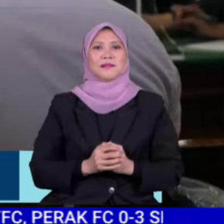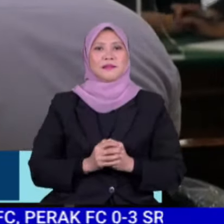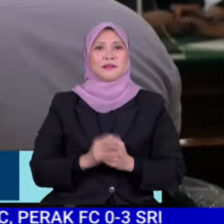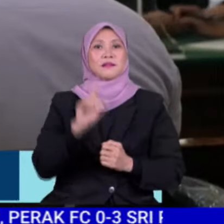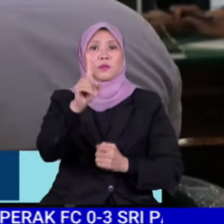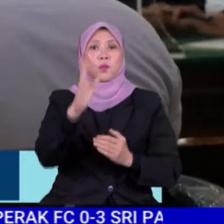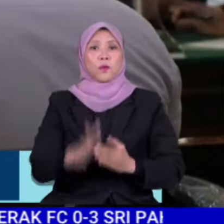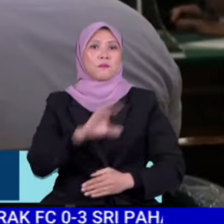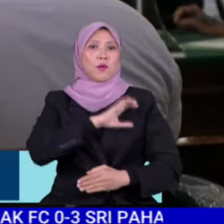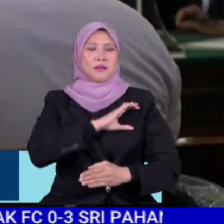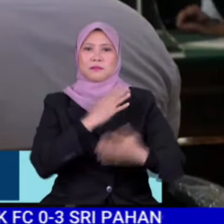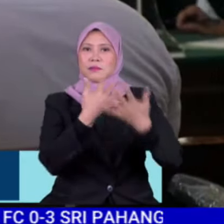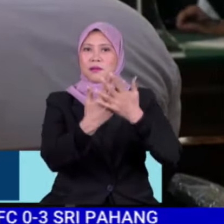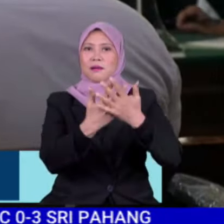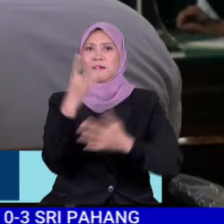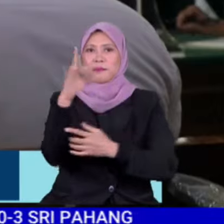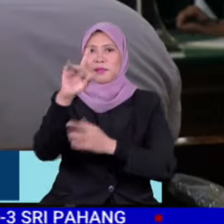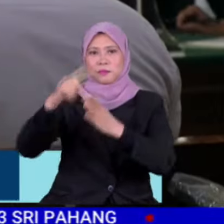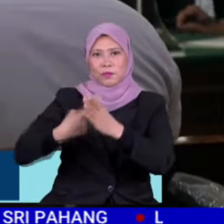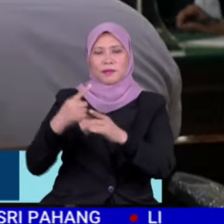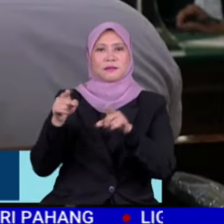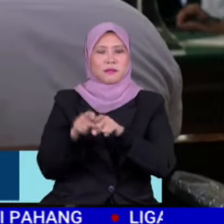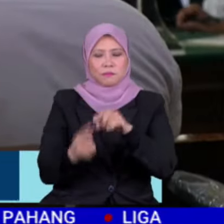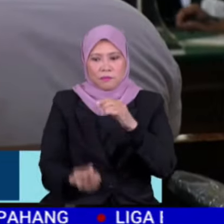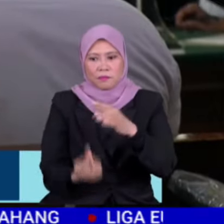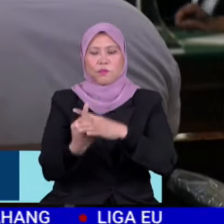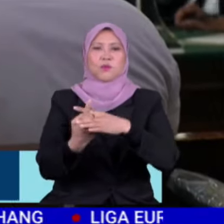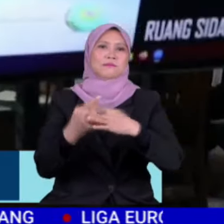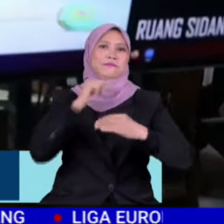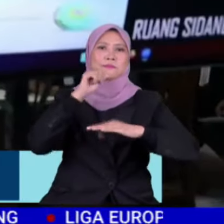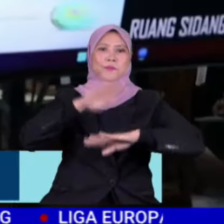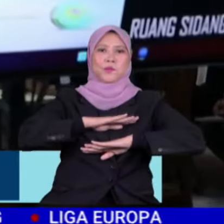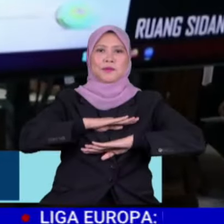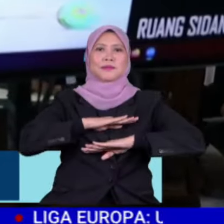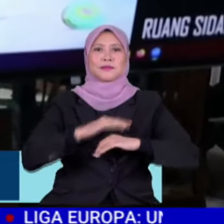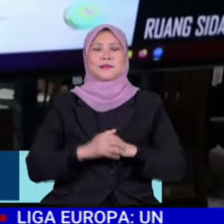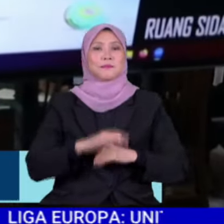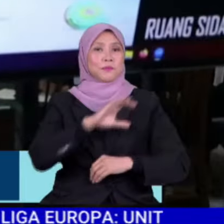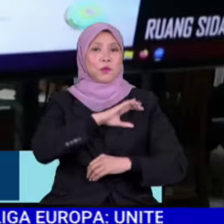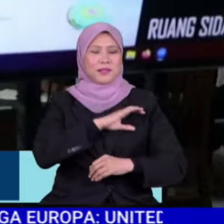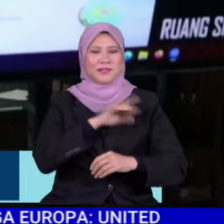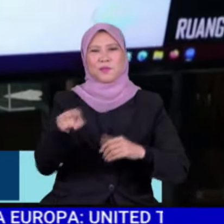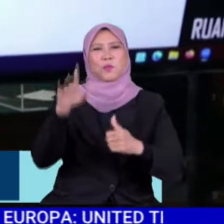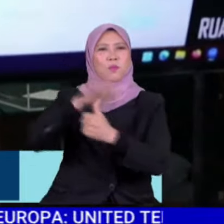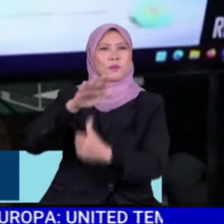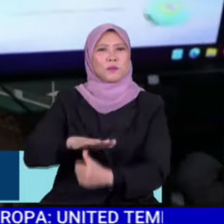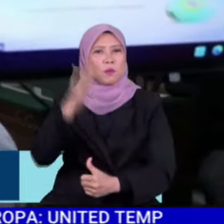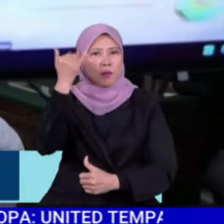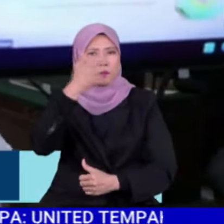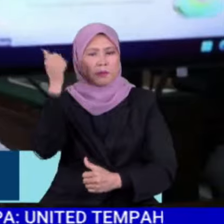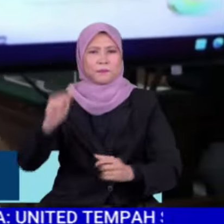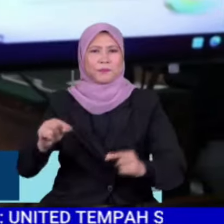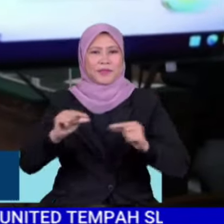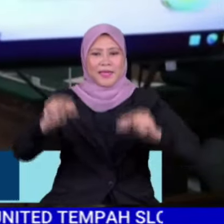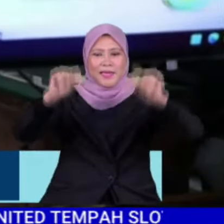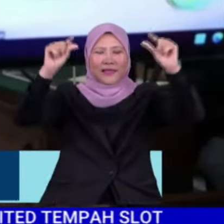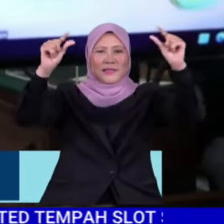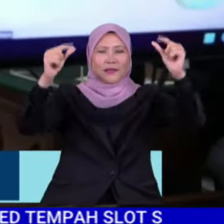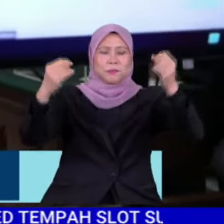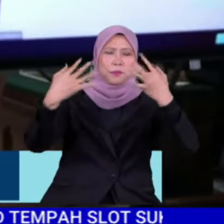anggota polis telah dipenjara 18 bulan turut menimbulkan ketidakpuasan hati. Polis dikecam kerana melepaskan gas pemedih